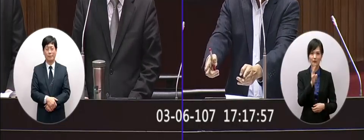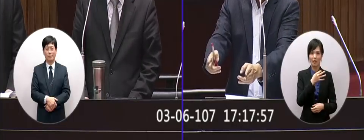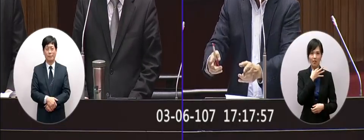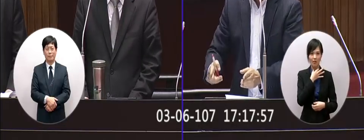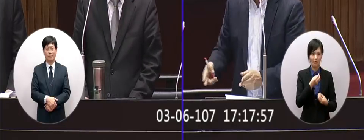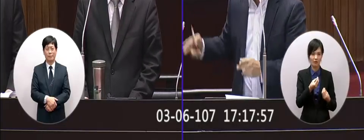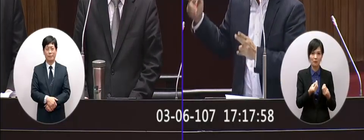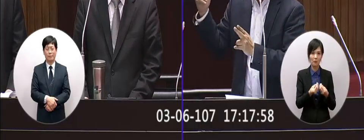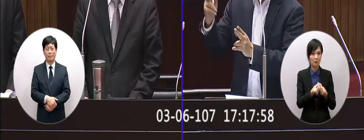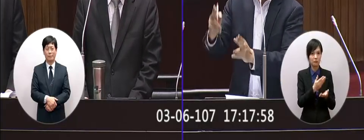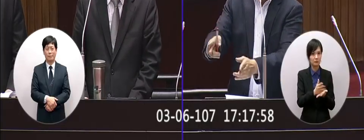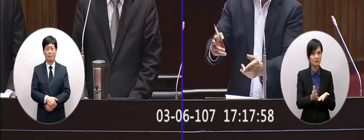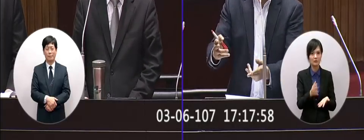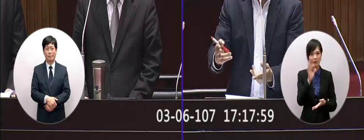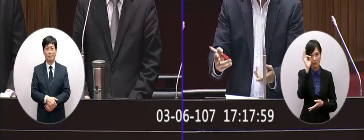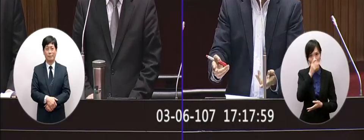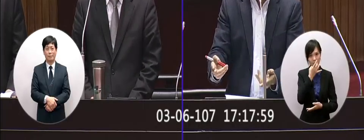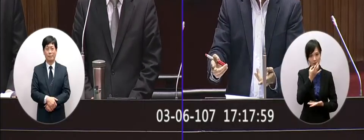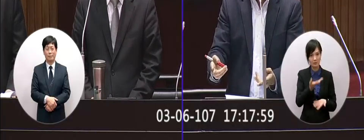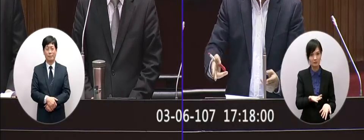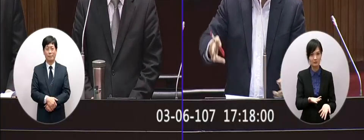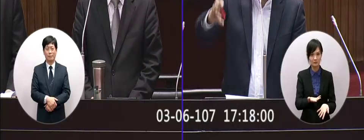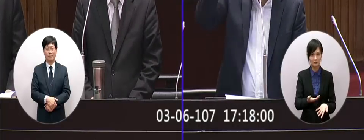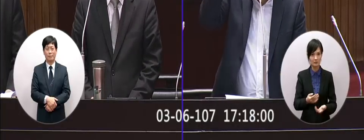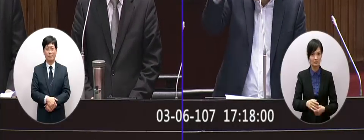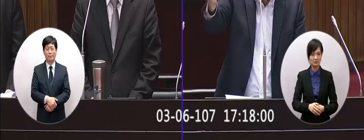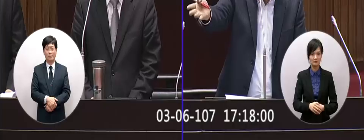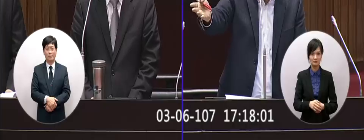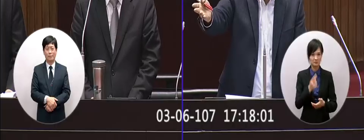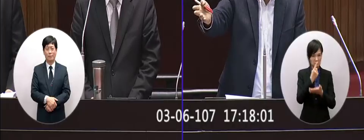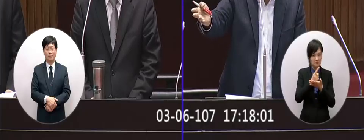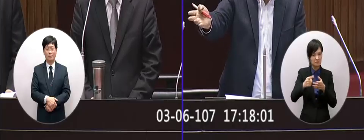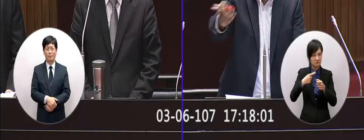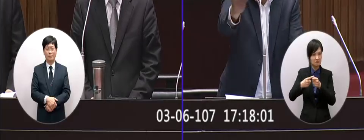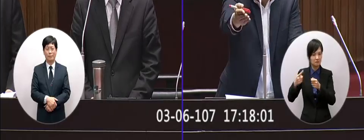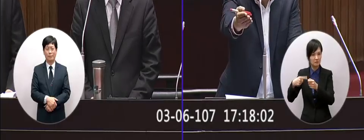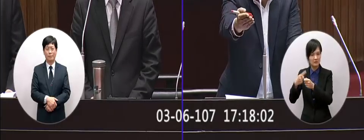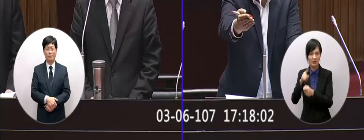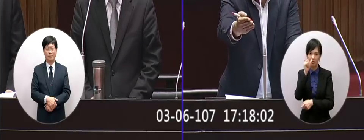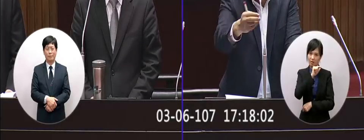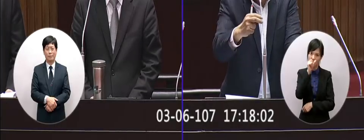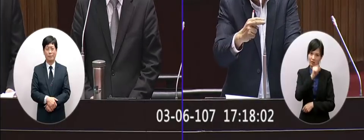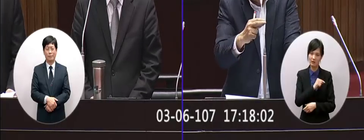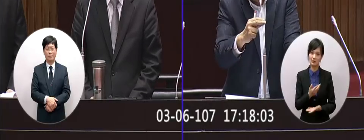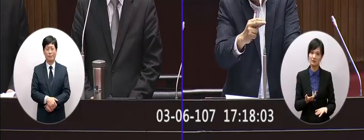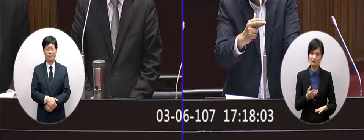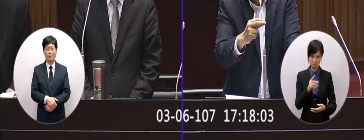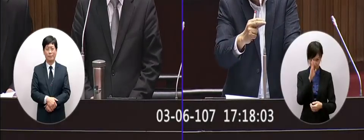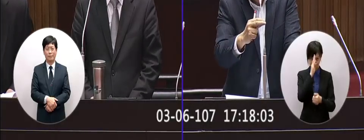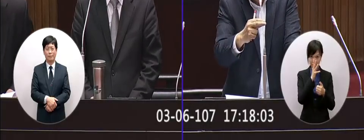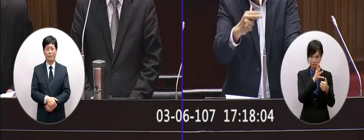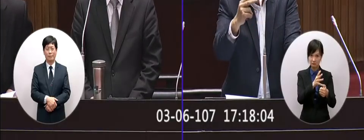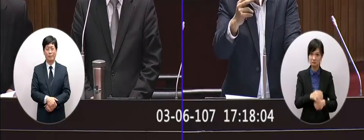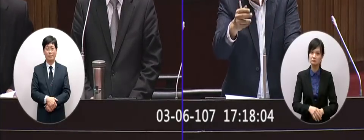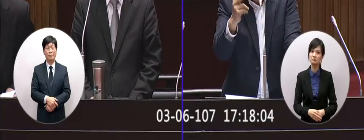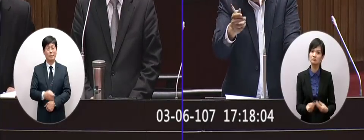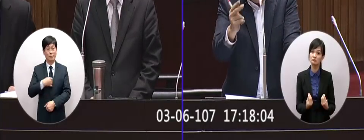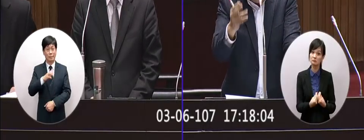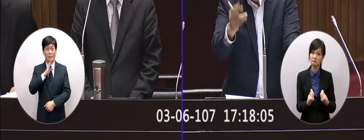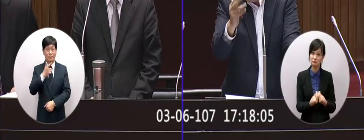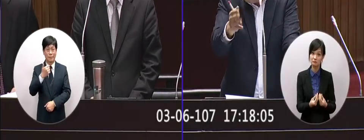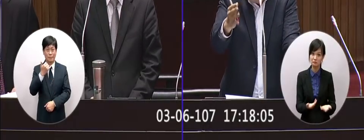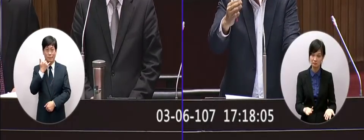线，要阁加铺一条，时间阁无够。当年都咧哀，我请教部长、部长。 我是毋是